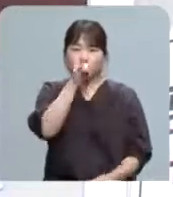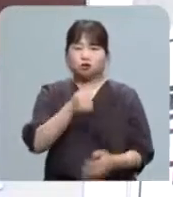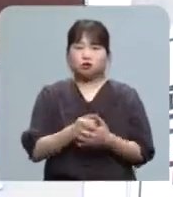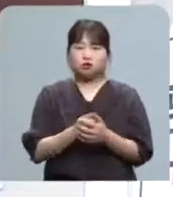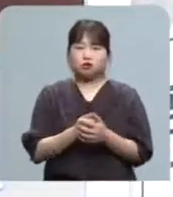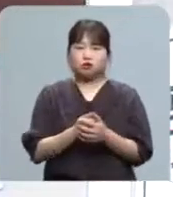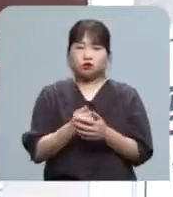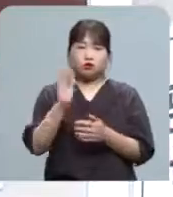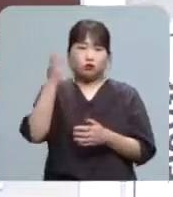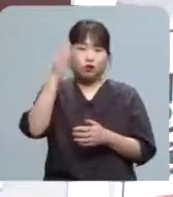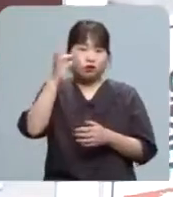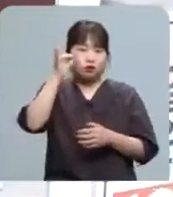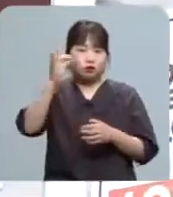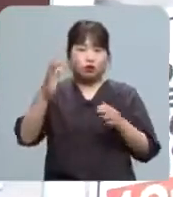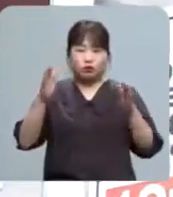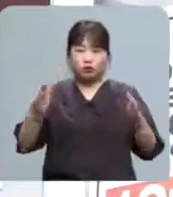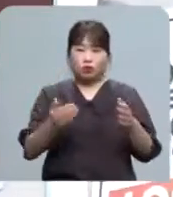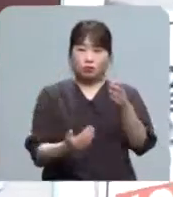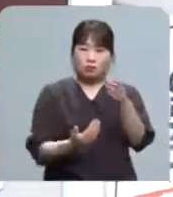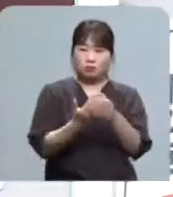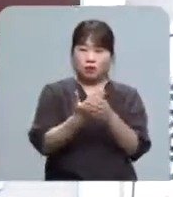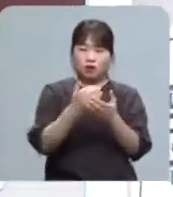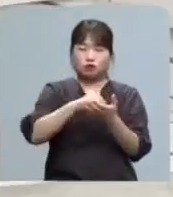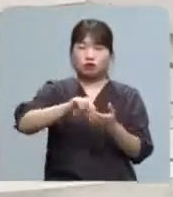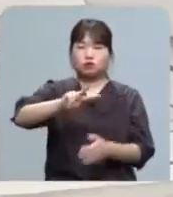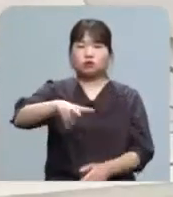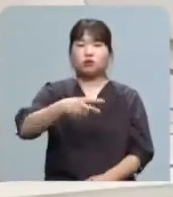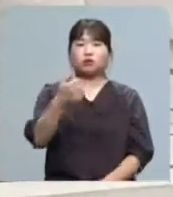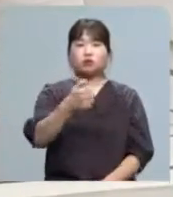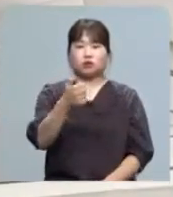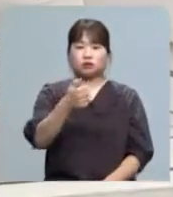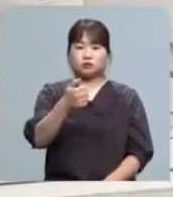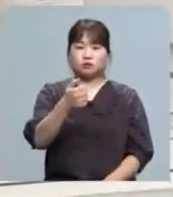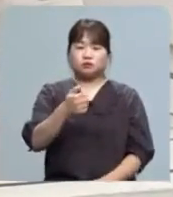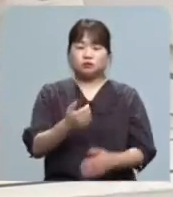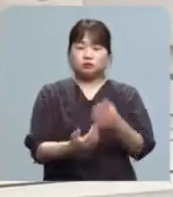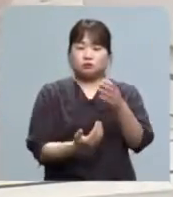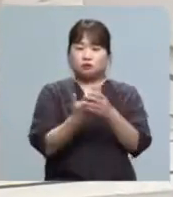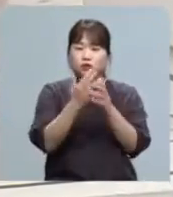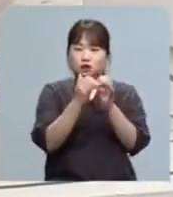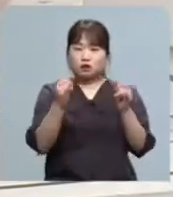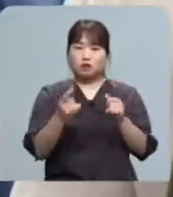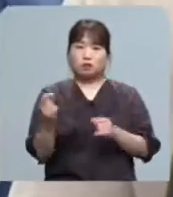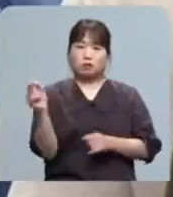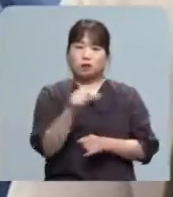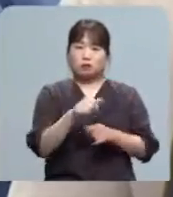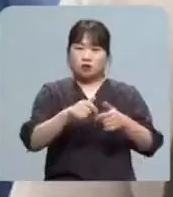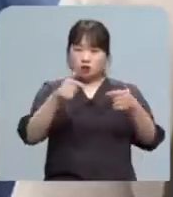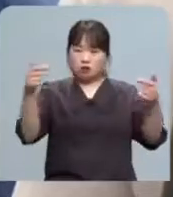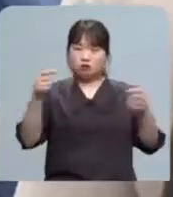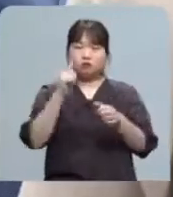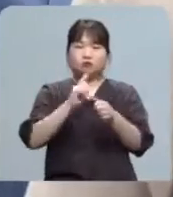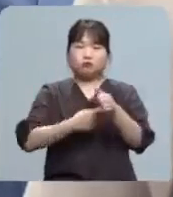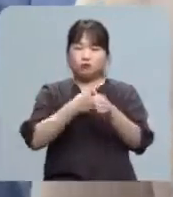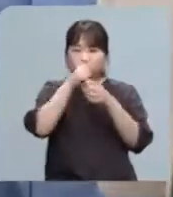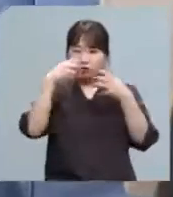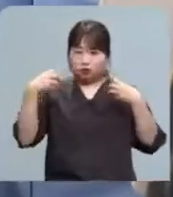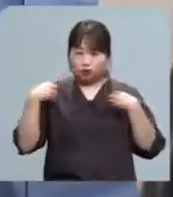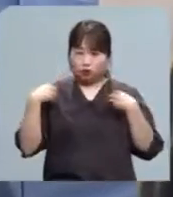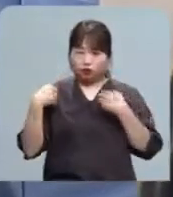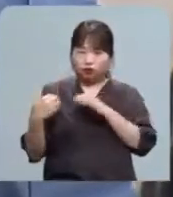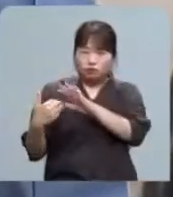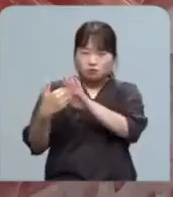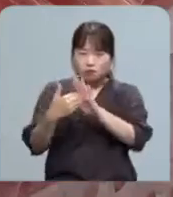하지만 최근 열흘 간 확진 자가 이백 오십 명을 넘어서는 등 확진 자가 빠르게 늘면서 방역당국이 감염경로